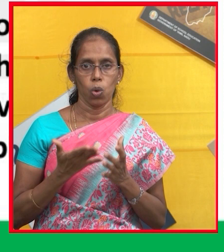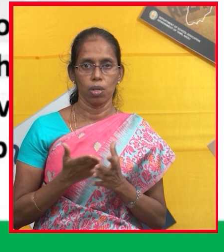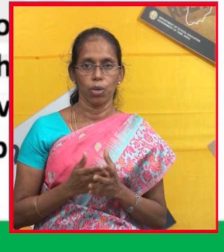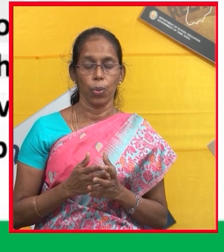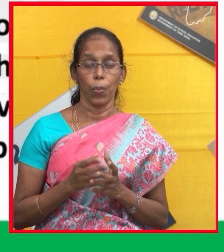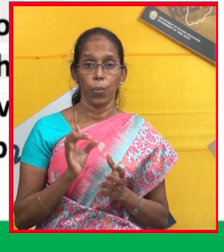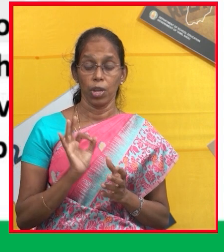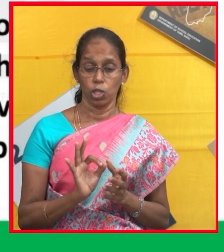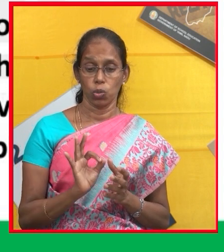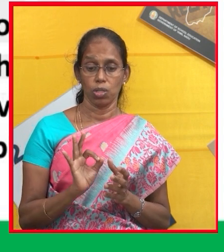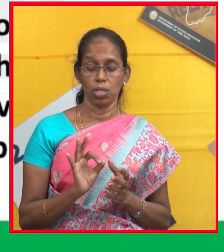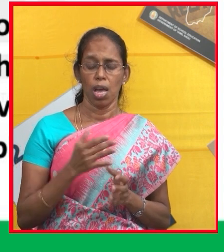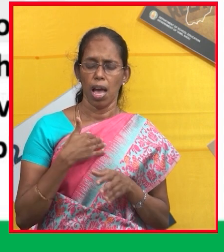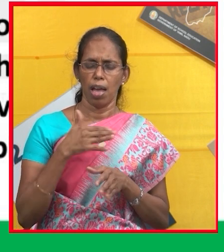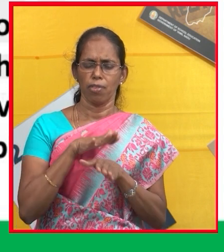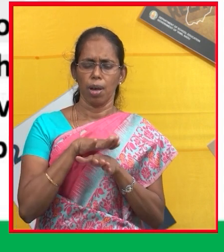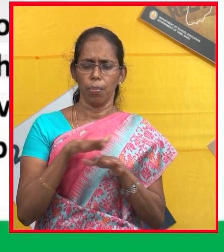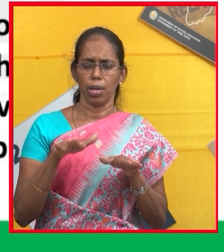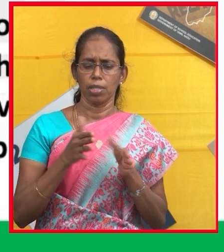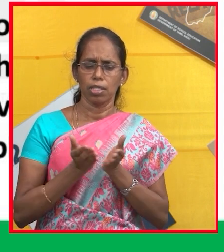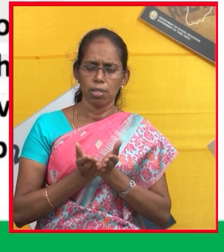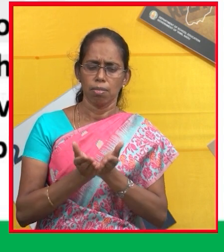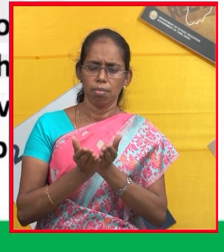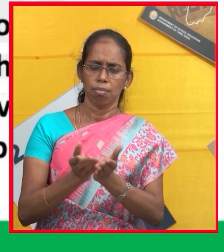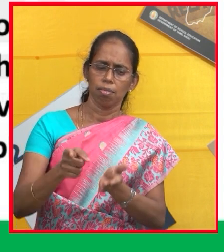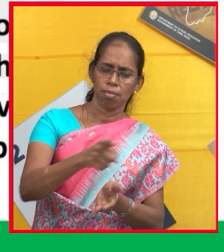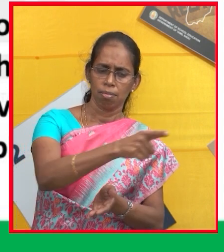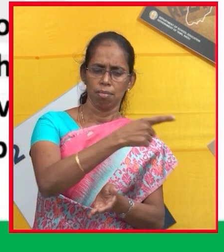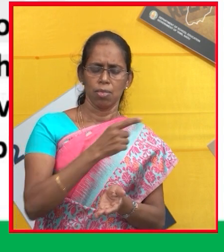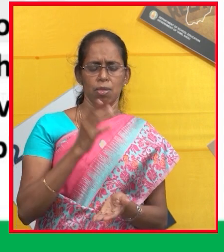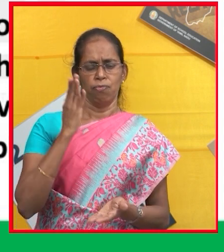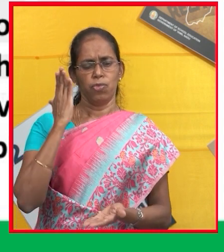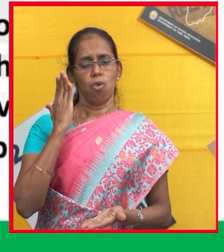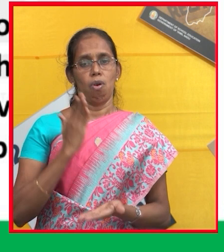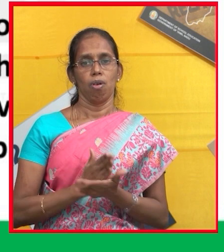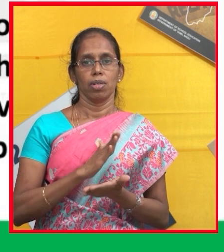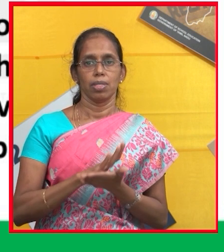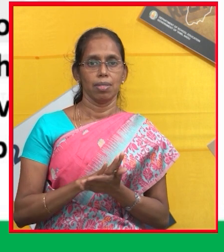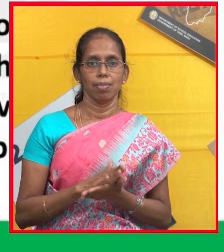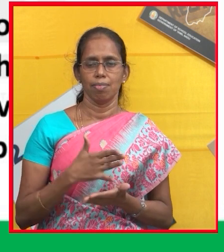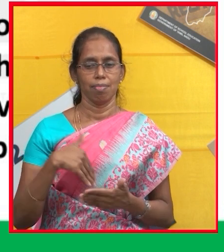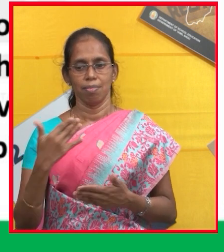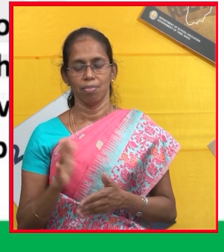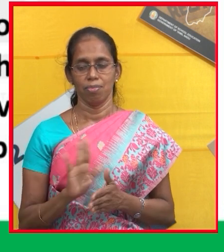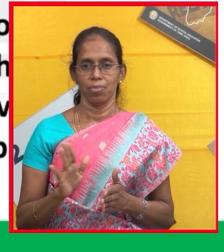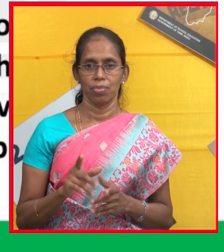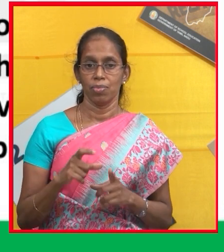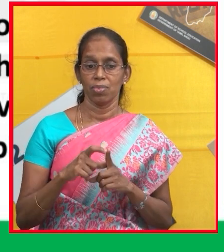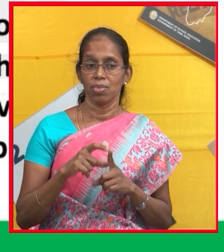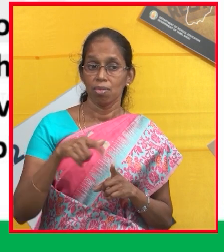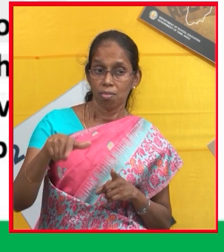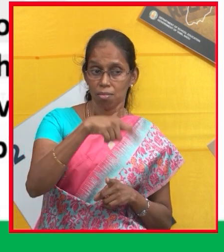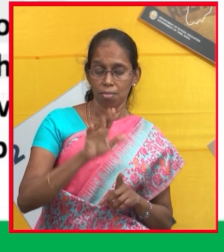make sure that I complete this journey with ultimate honesty. I didn't set out for a